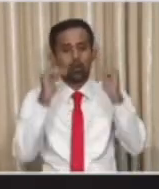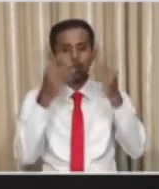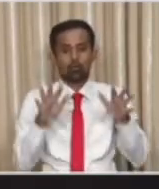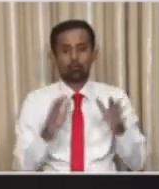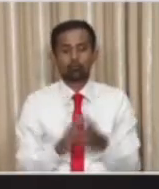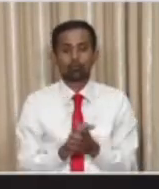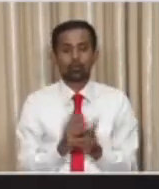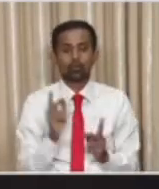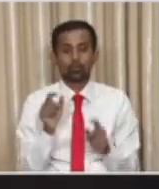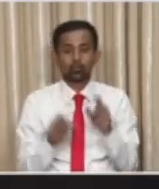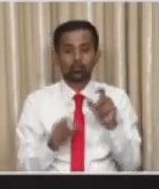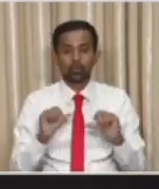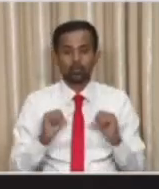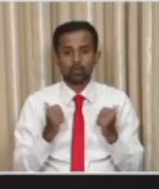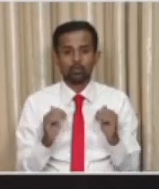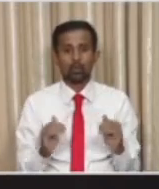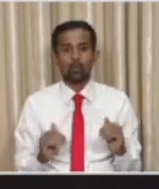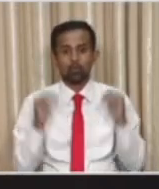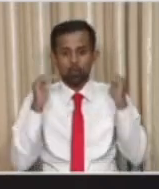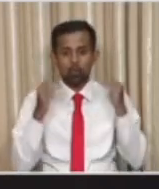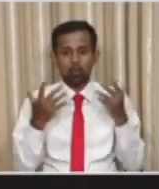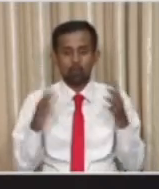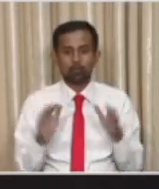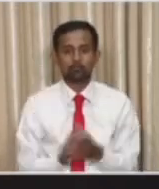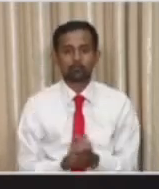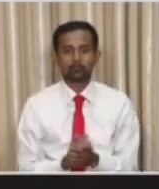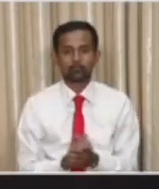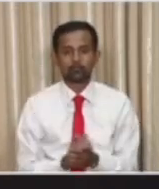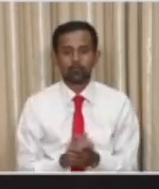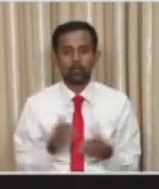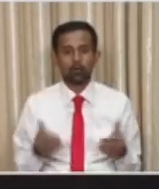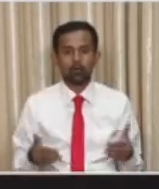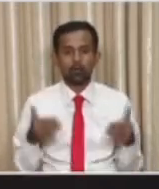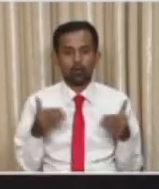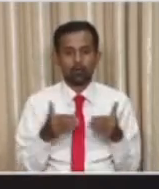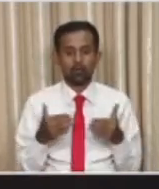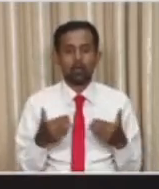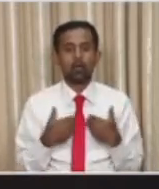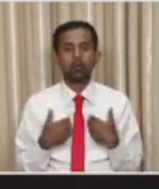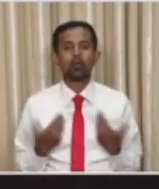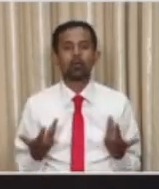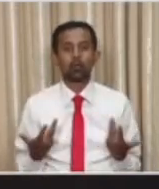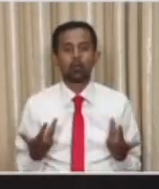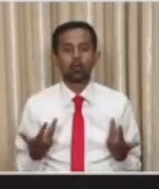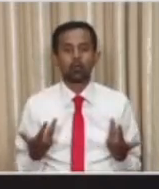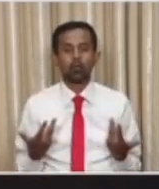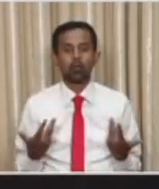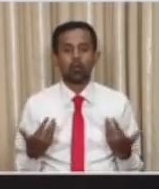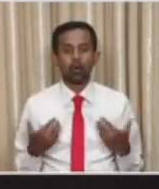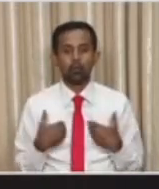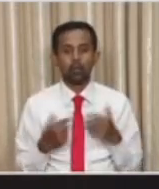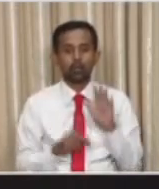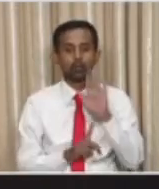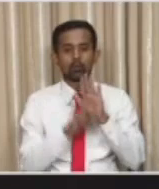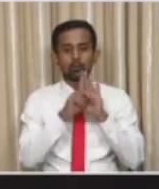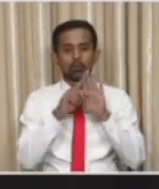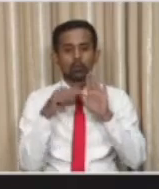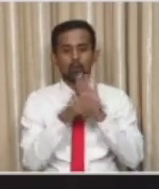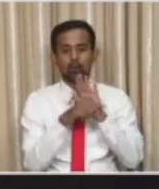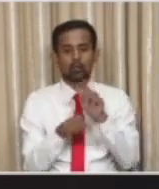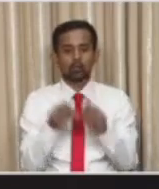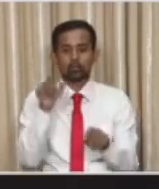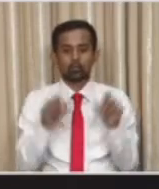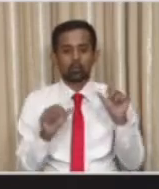ඒ මිනිස්සුන්ගේ ජන ජීවිතය දියුණු වෙලා තියෙනවා. අද අපේ වෙලා තියෙන්නේ මොකද? අපේ උතුරු නැගෙනහිර ජනතාවගේ